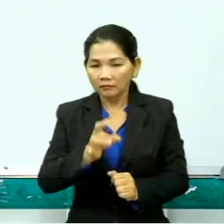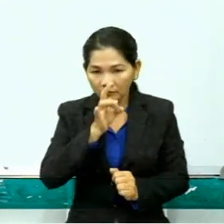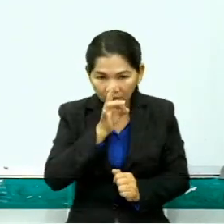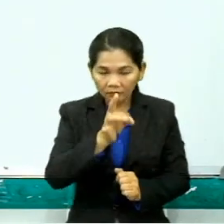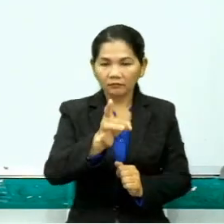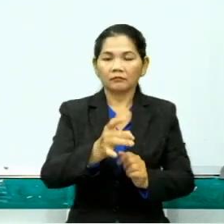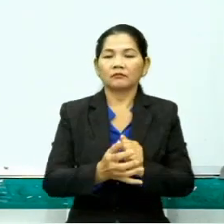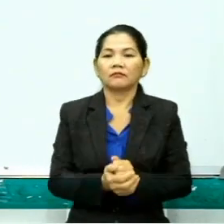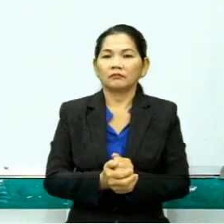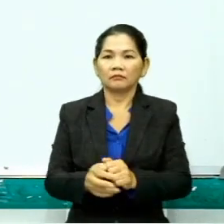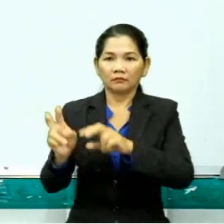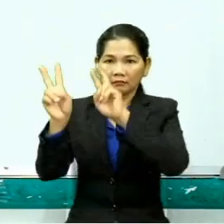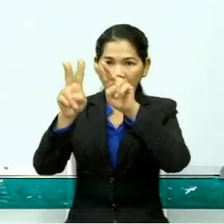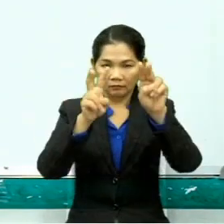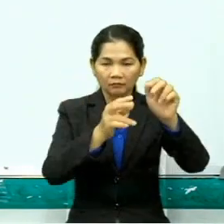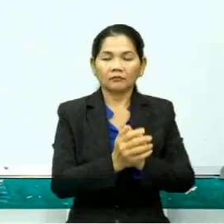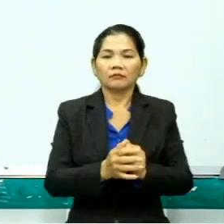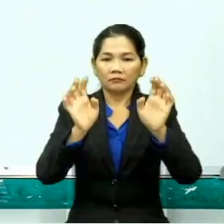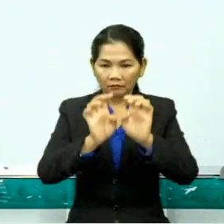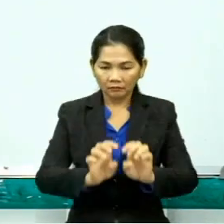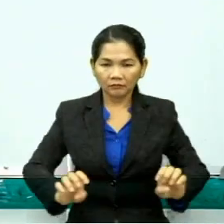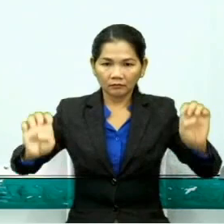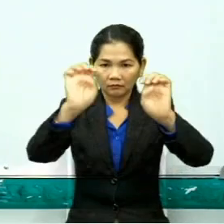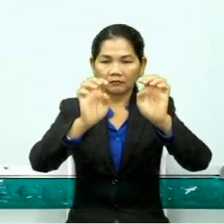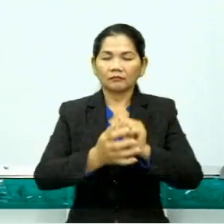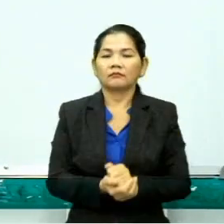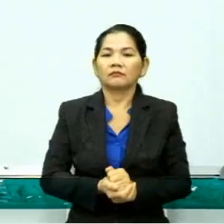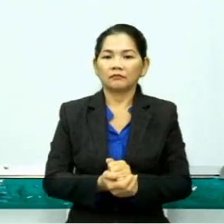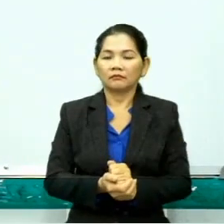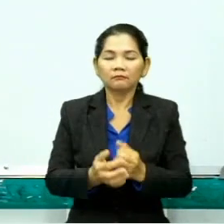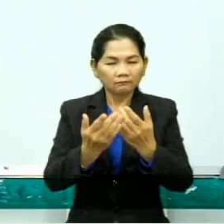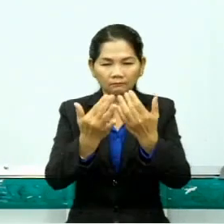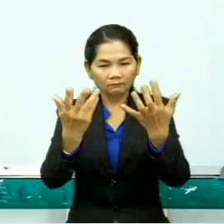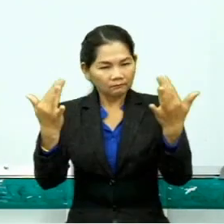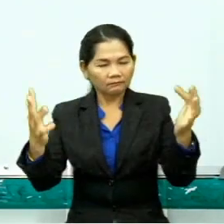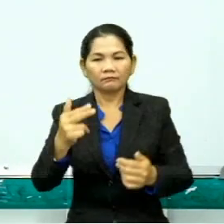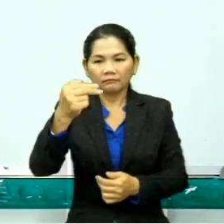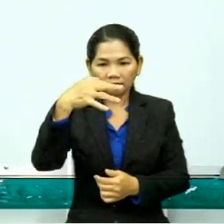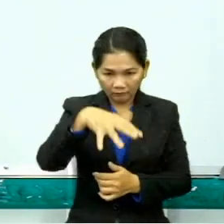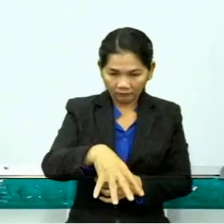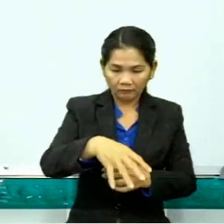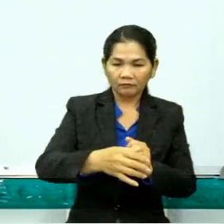đánh cần lại tỷ sẽ chó để chia thua mà chiến cha cứ miên tràn cần lại na